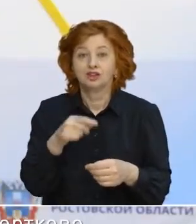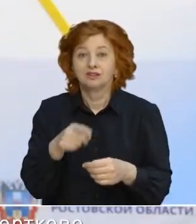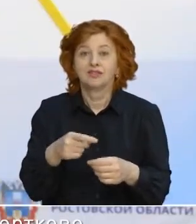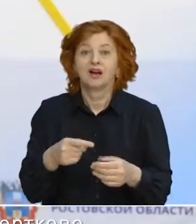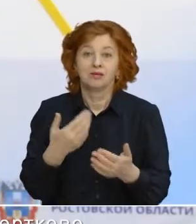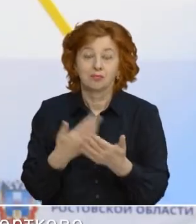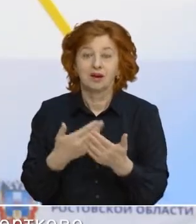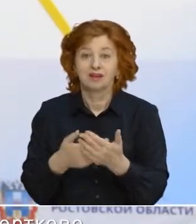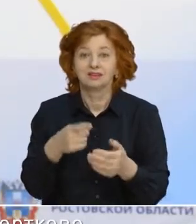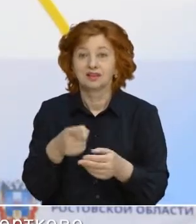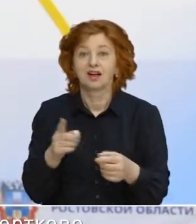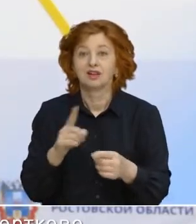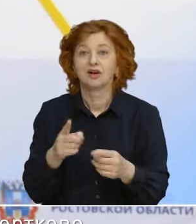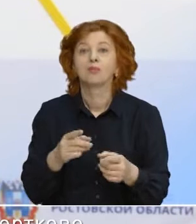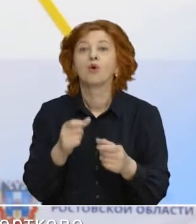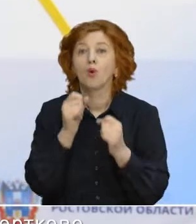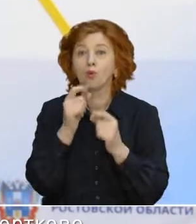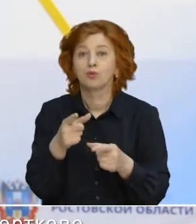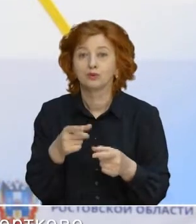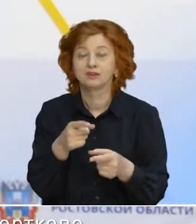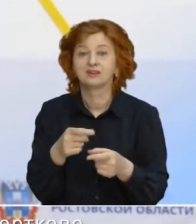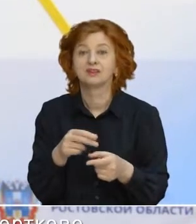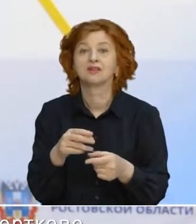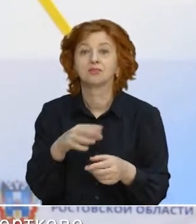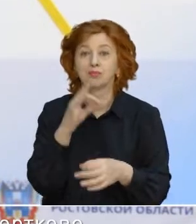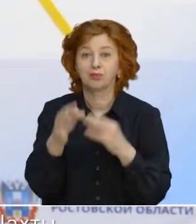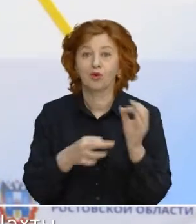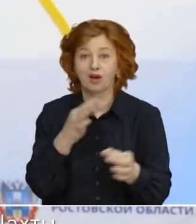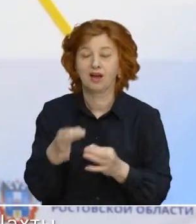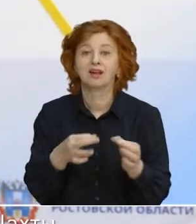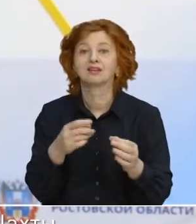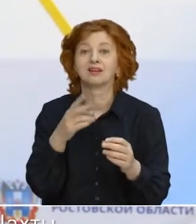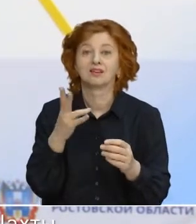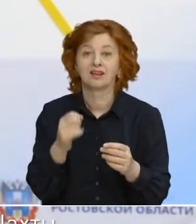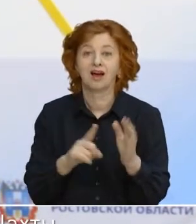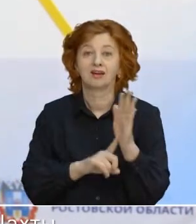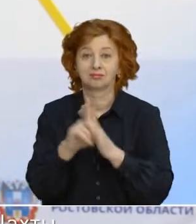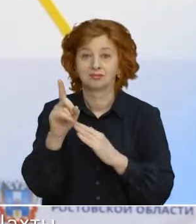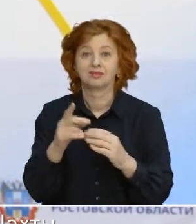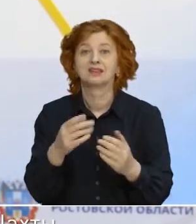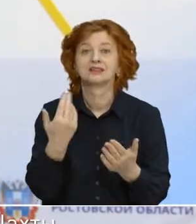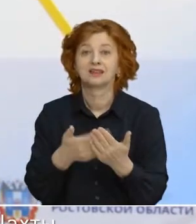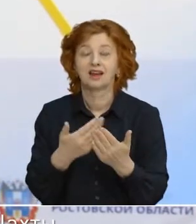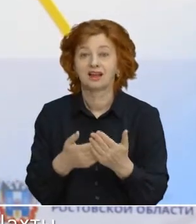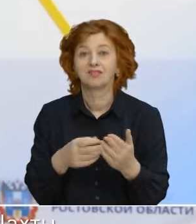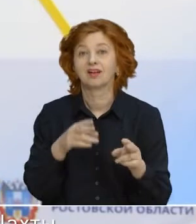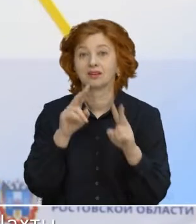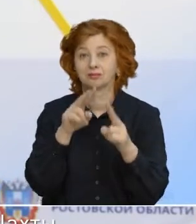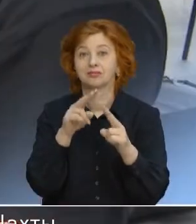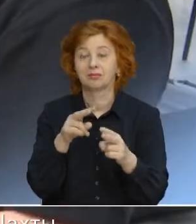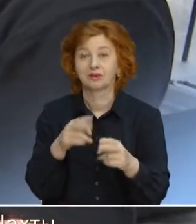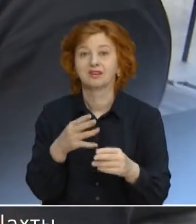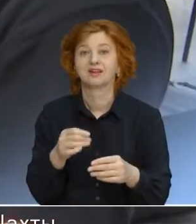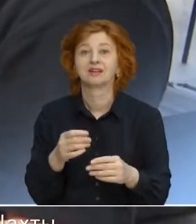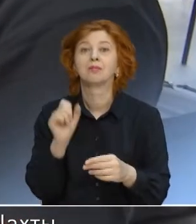CubeSat-ровера. Я предлагала запустить CubeSat-ровер на Луну, чтобы он исследовал ее и присылал нам